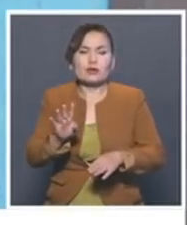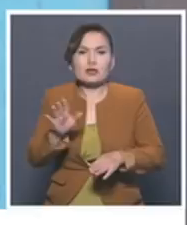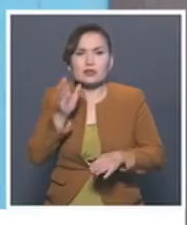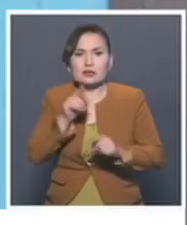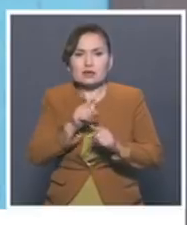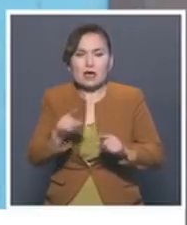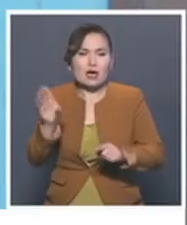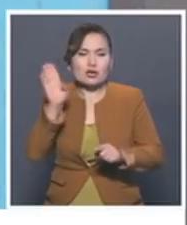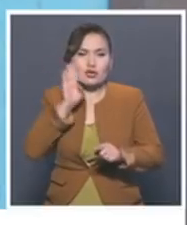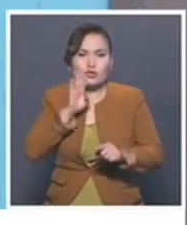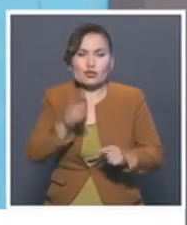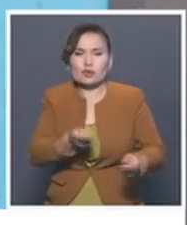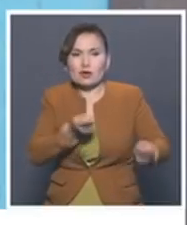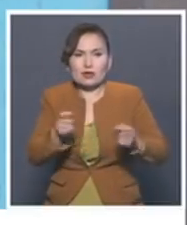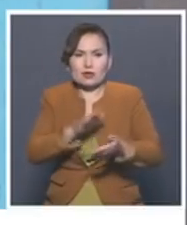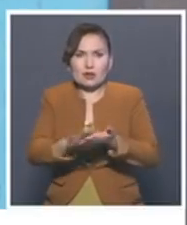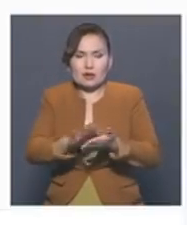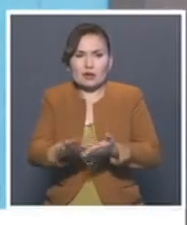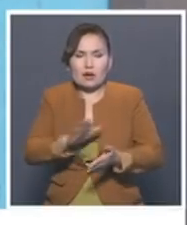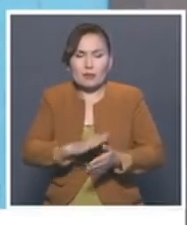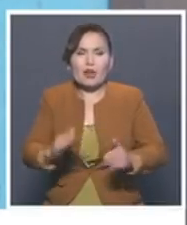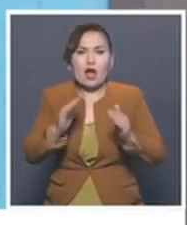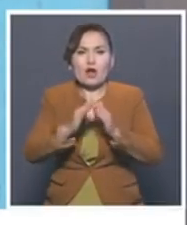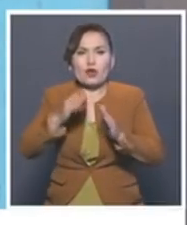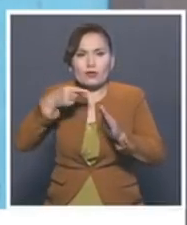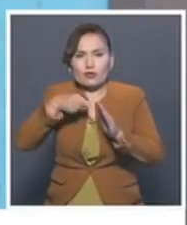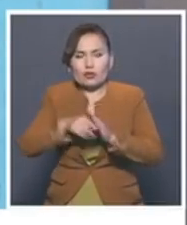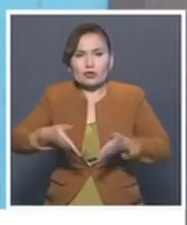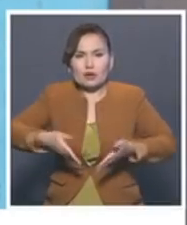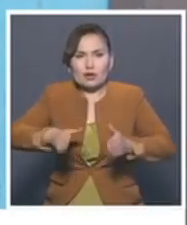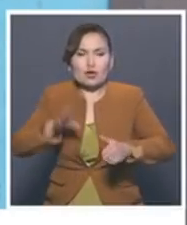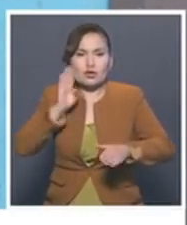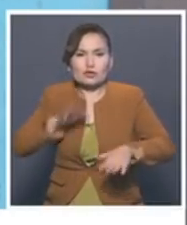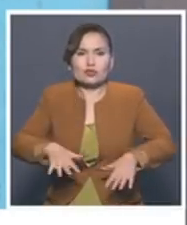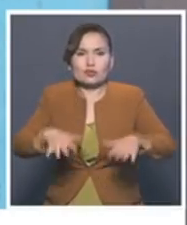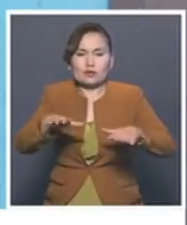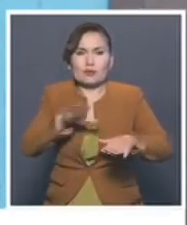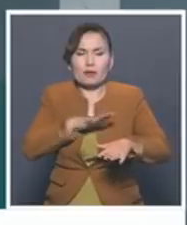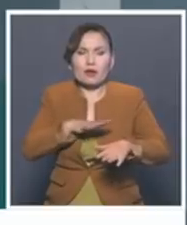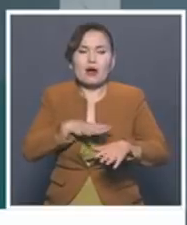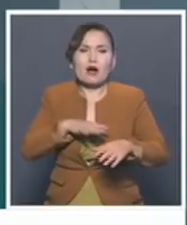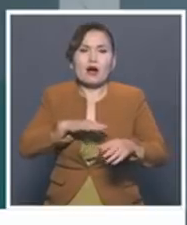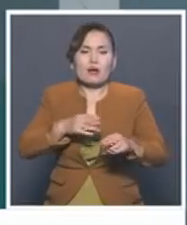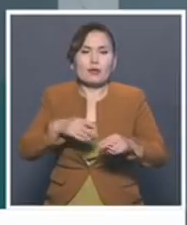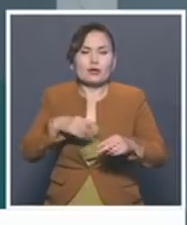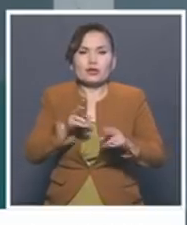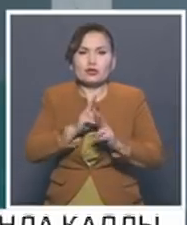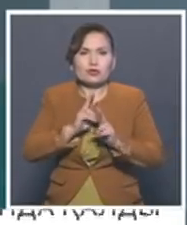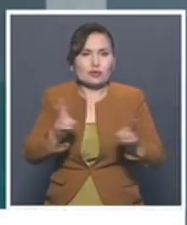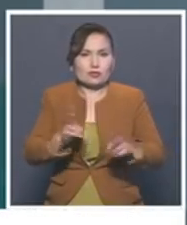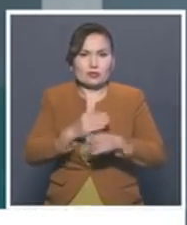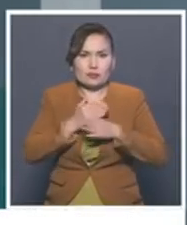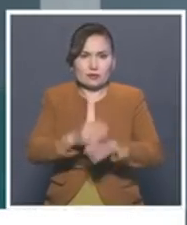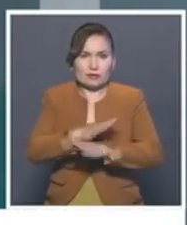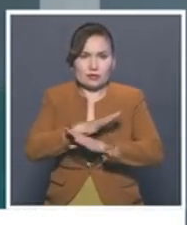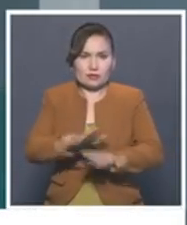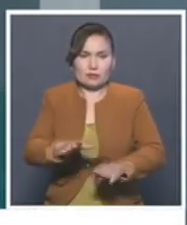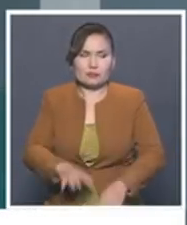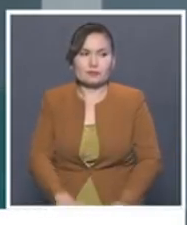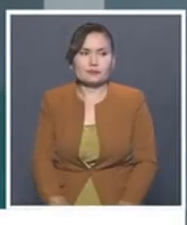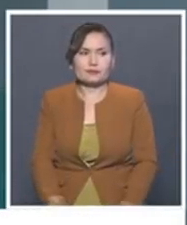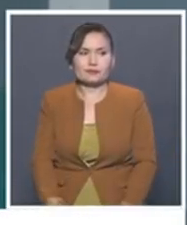болдық. Подъезд түгел кетті, лифт кетті. Кескін мамандары бәрі біткеннен кейін келді. Мына неден қандай болып ақты? Мына